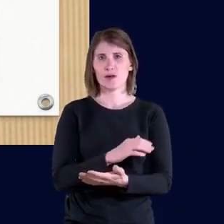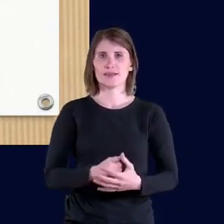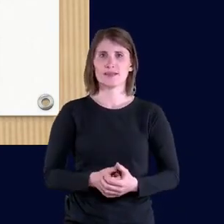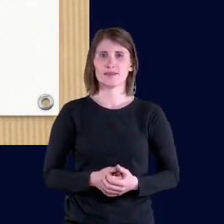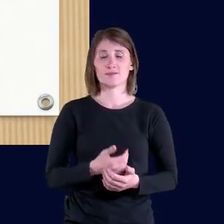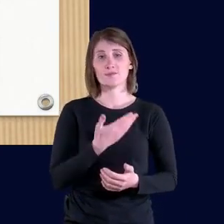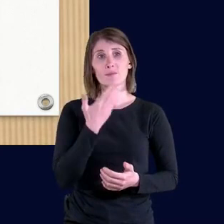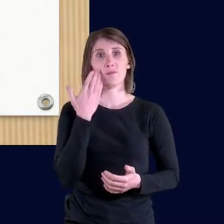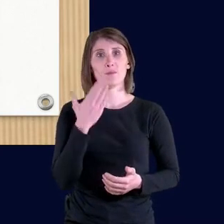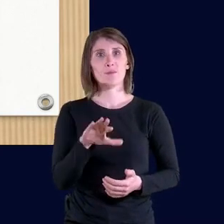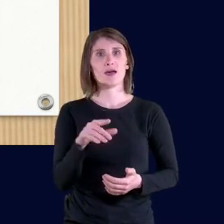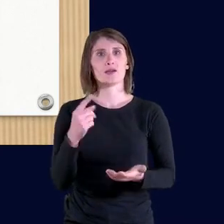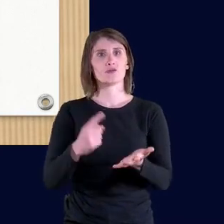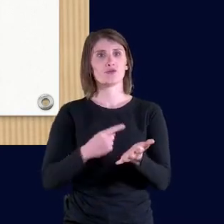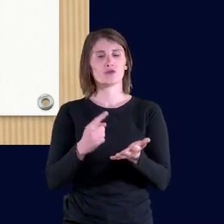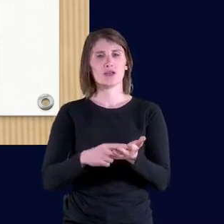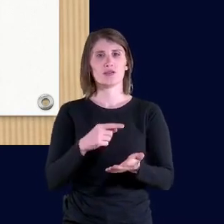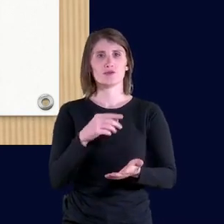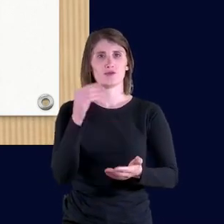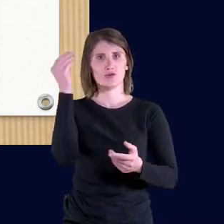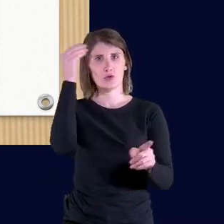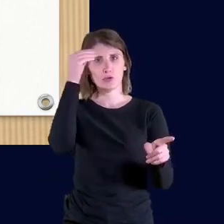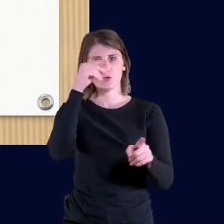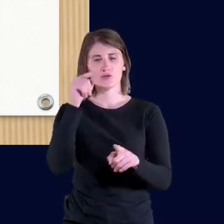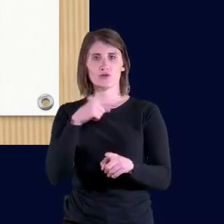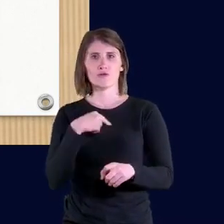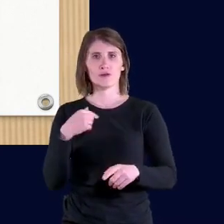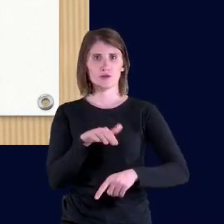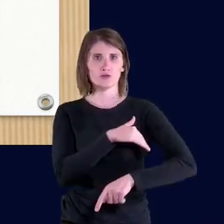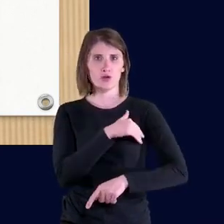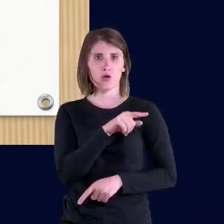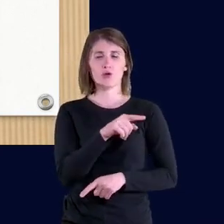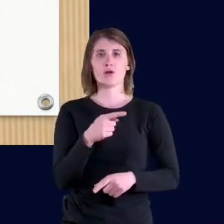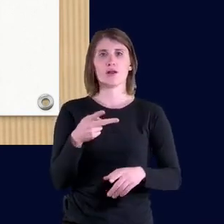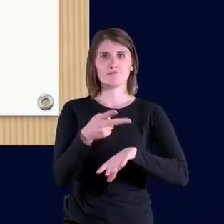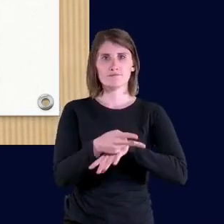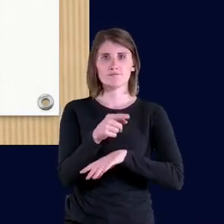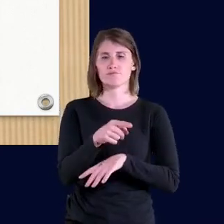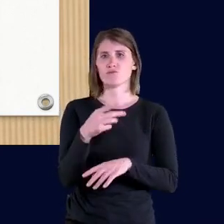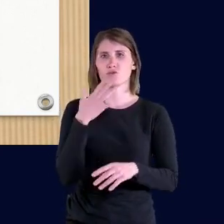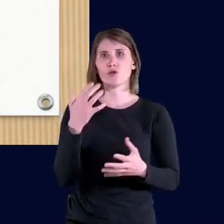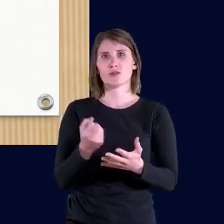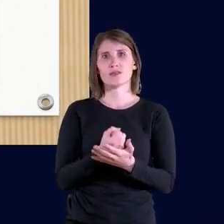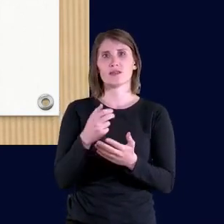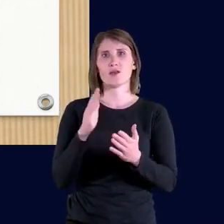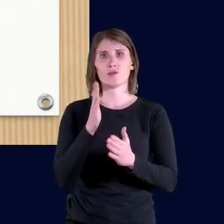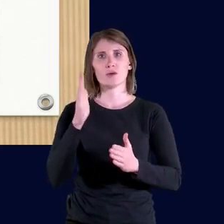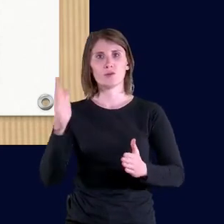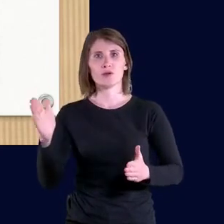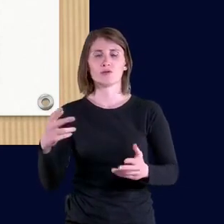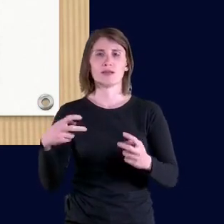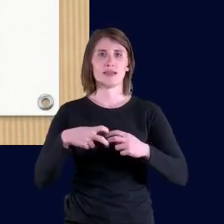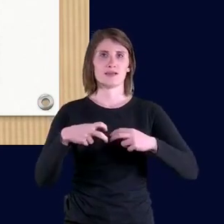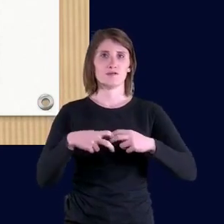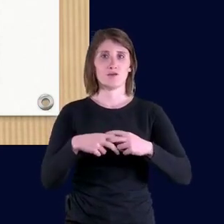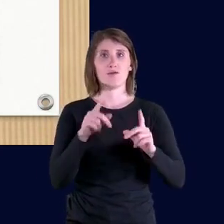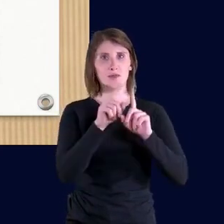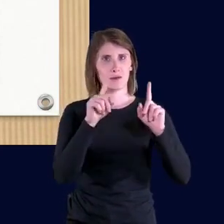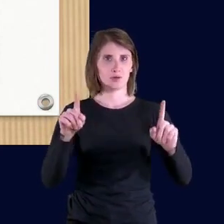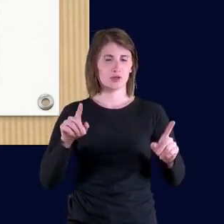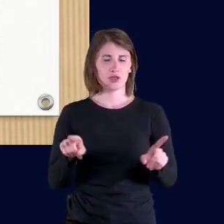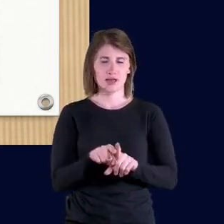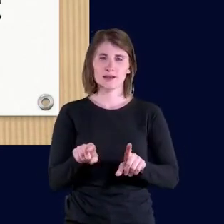często uczniowie w naszej szkole korzystają z tej biblioteki cyfrowej nauczyciele również